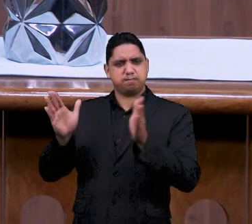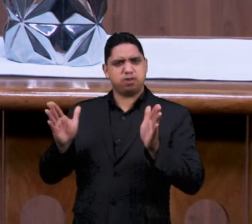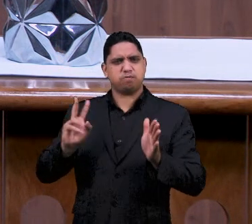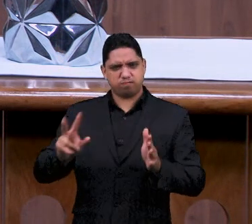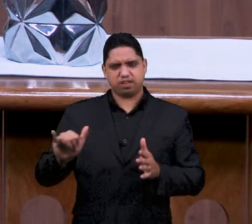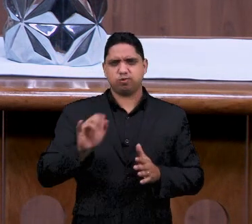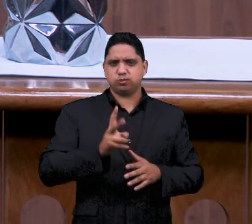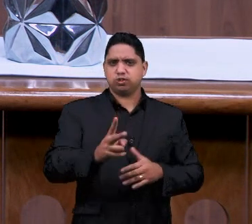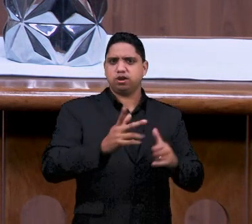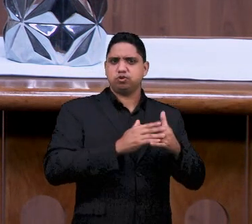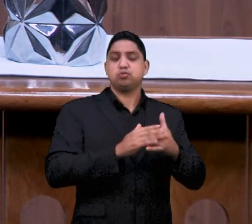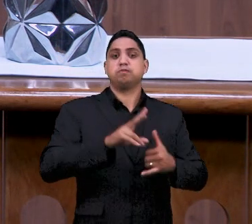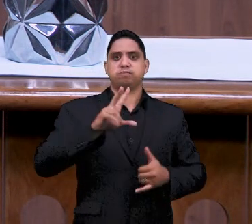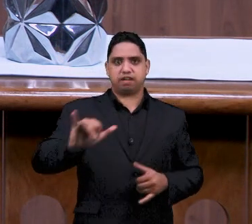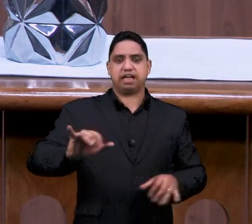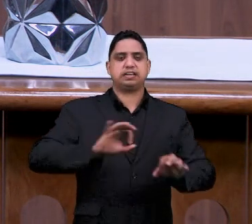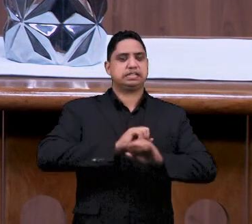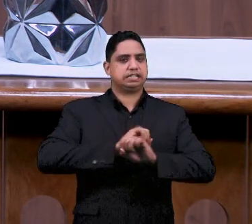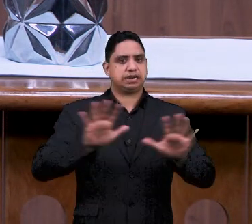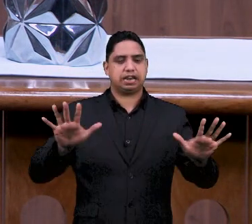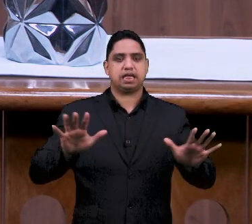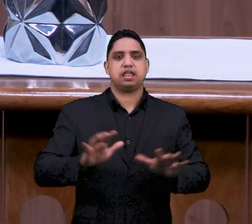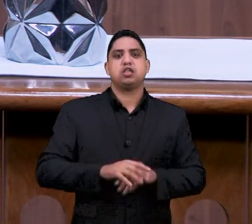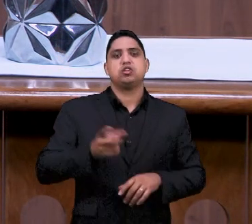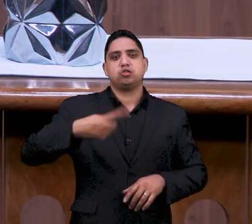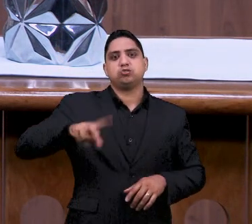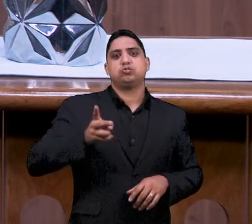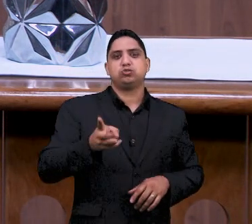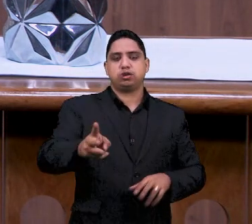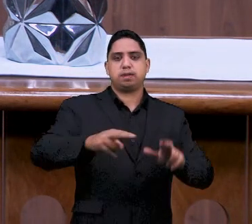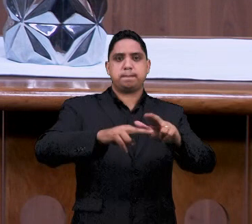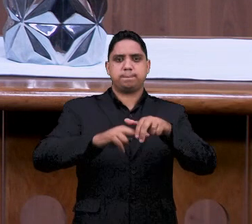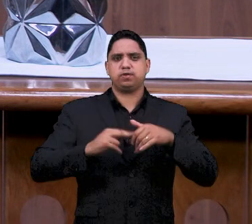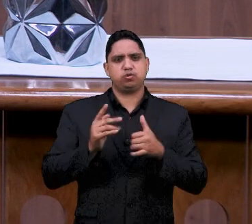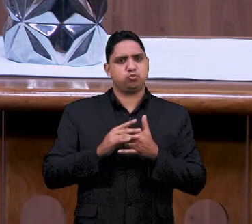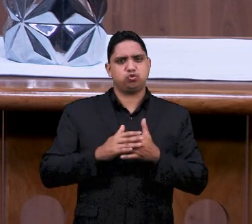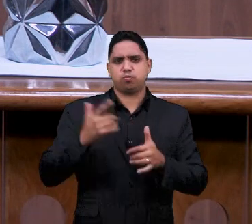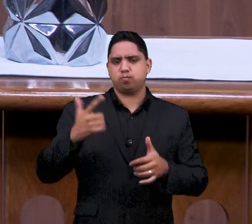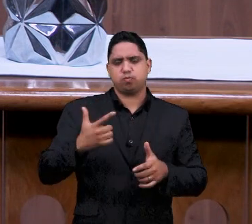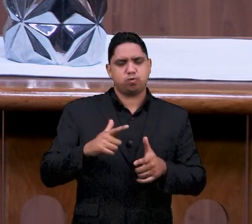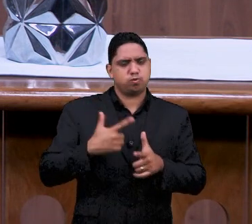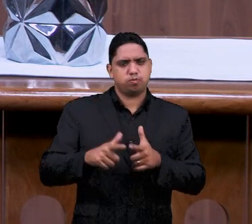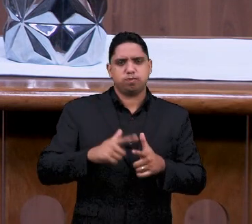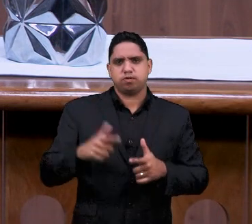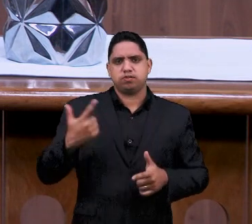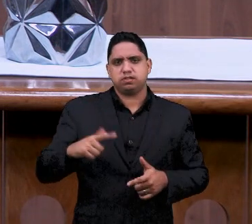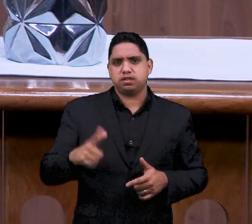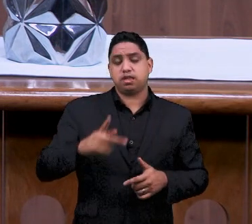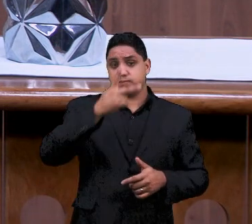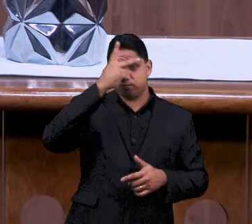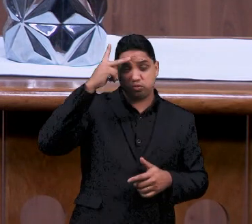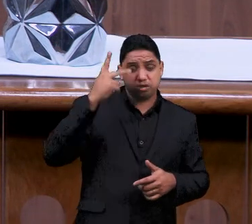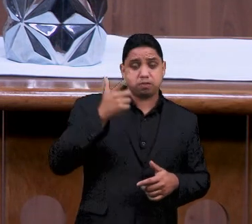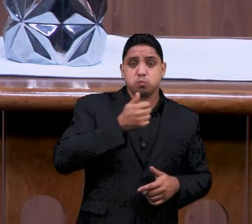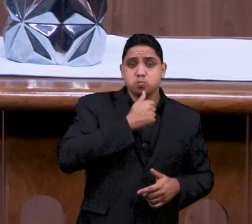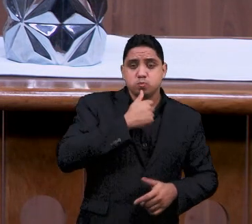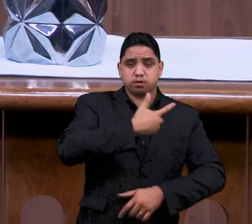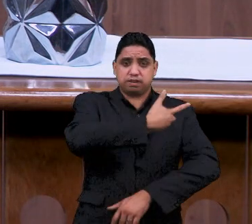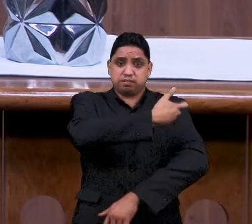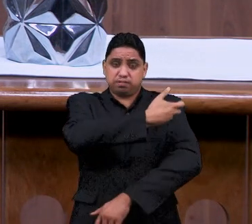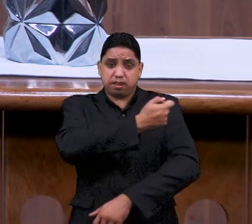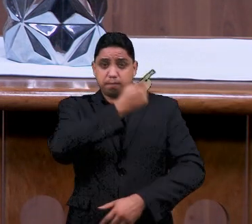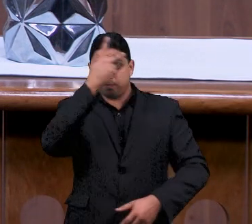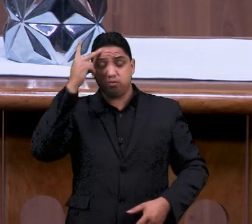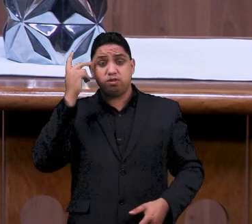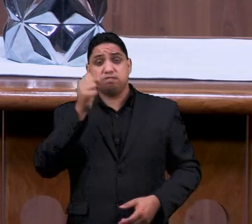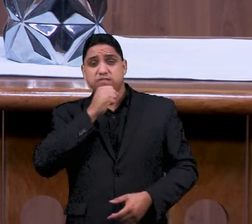sur YouTube, oui. On va continuer à transmettre sur YouTube sans problème. Nous avons des frères âgés, des frères et sœurs qui ne sont pas encore